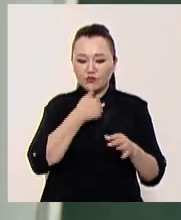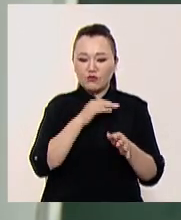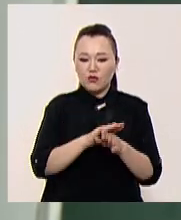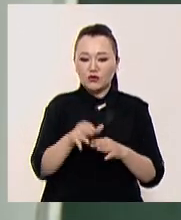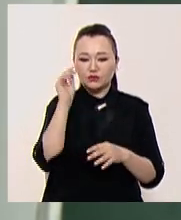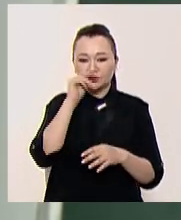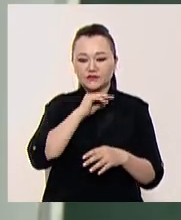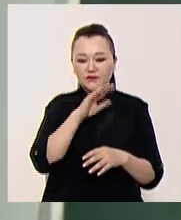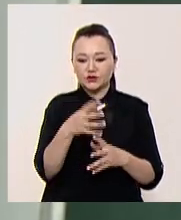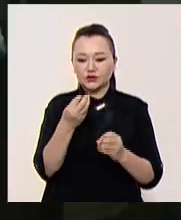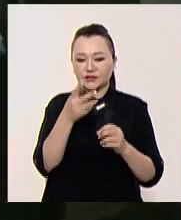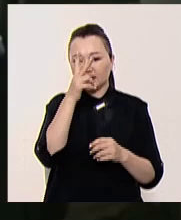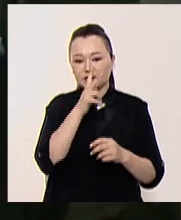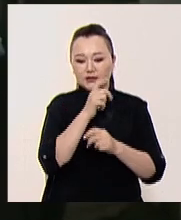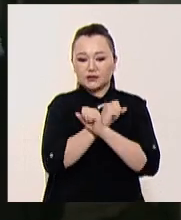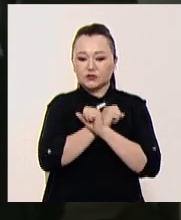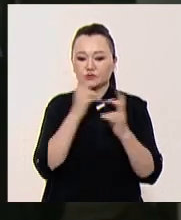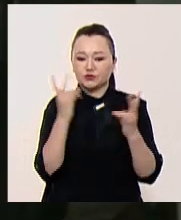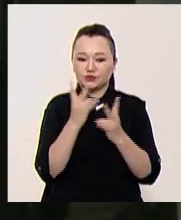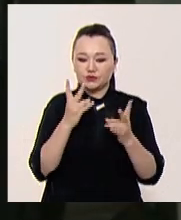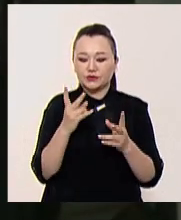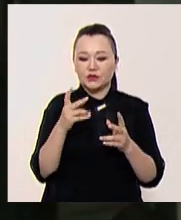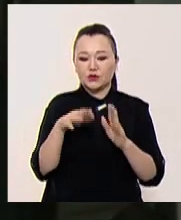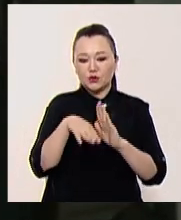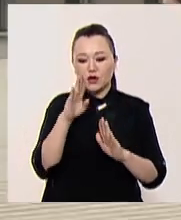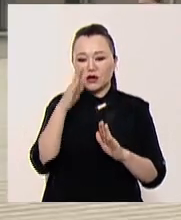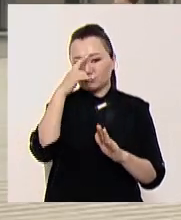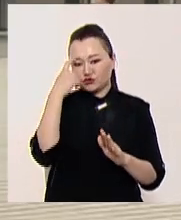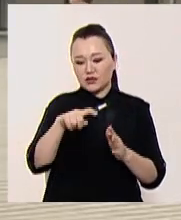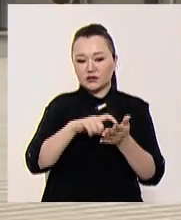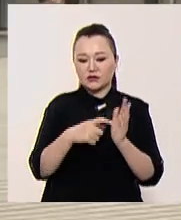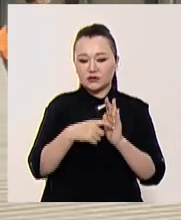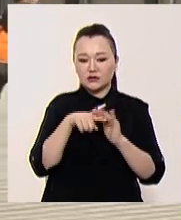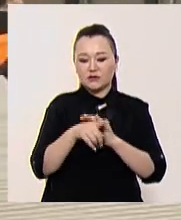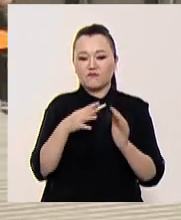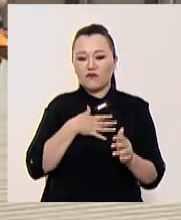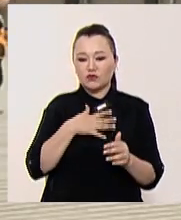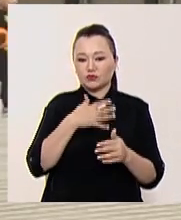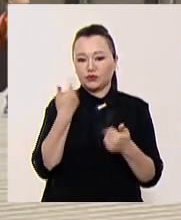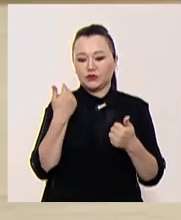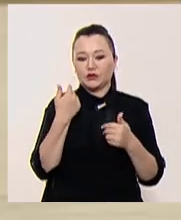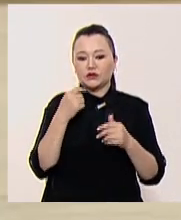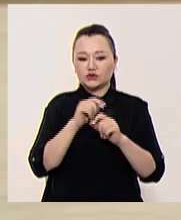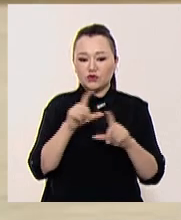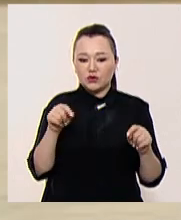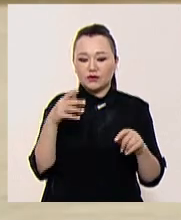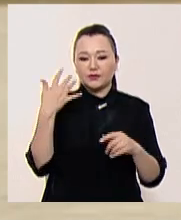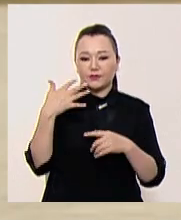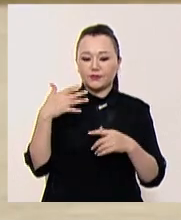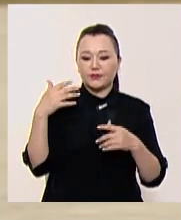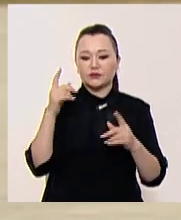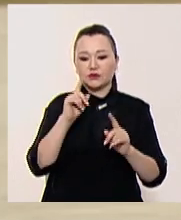оқығаны жеткілікті, енді 3 ай демалған абзал дейді. Оның үстіне күннің ыстығында сыныпта ауа болмайды, өйткені мектептер